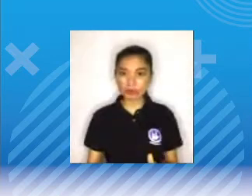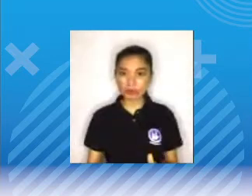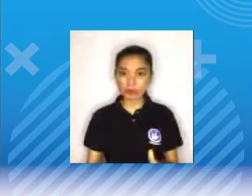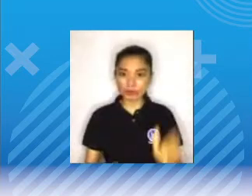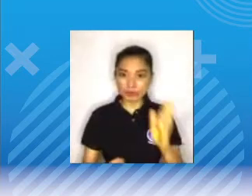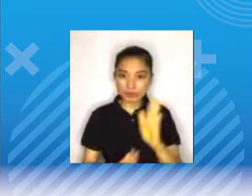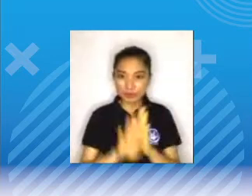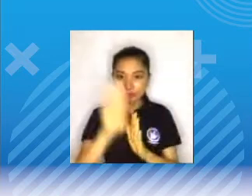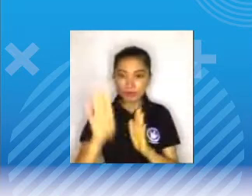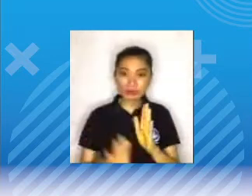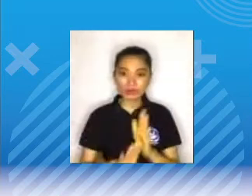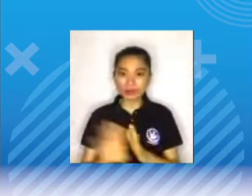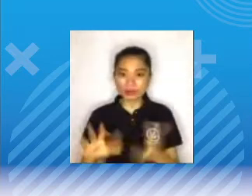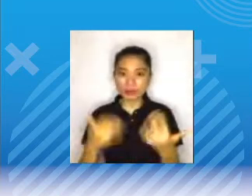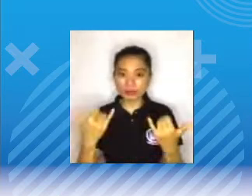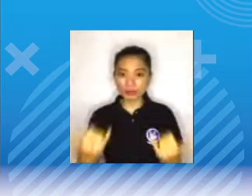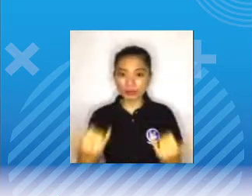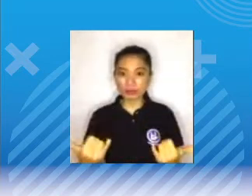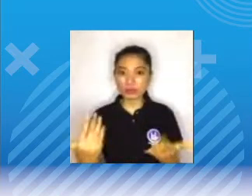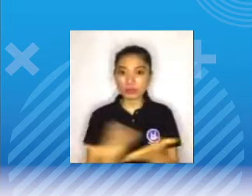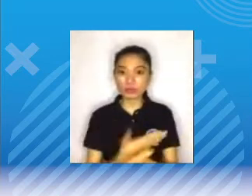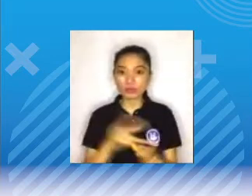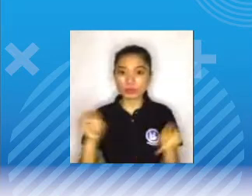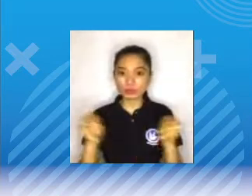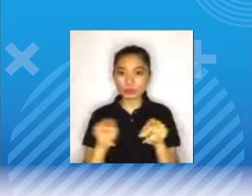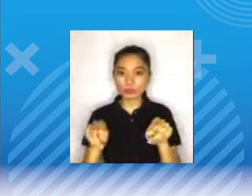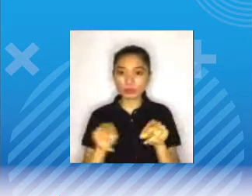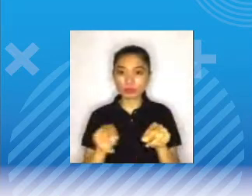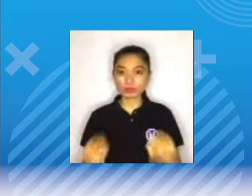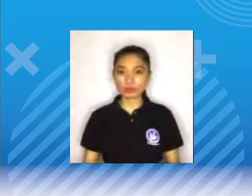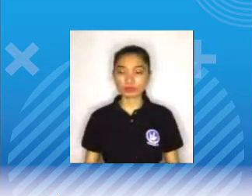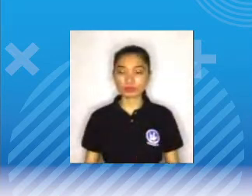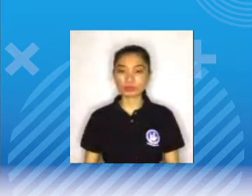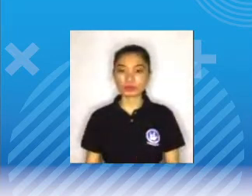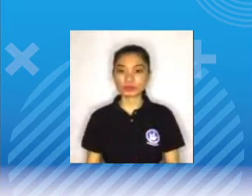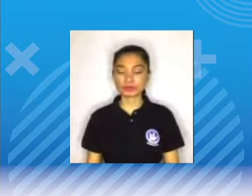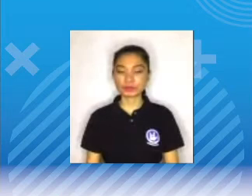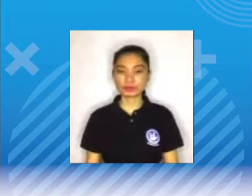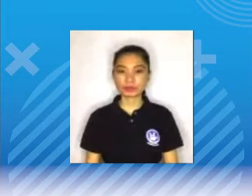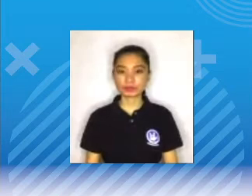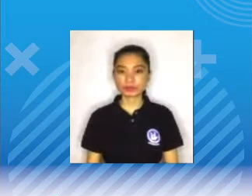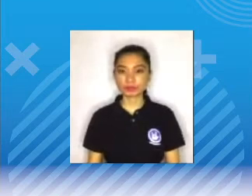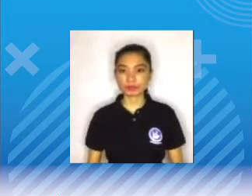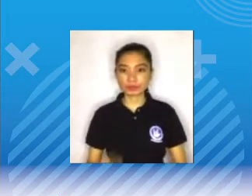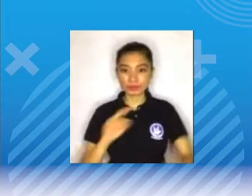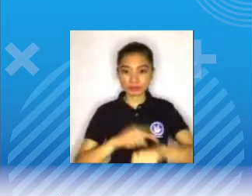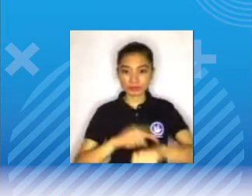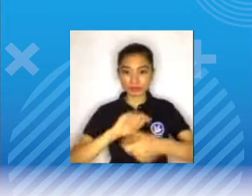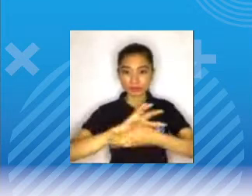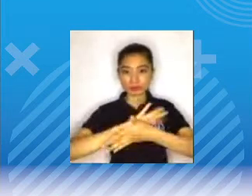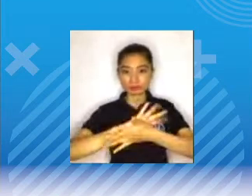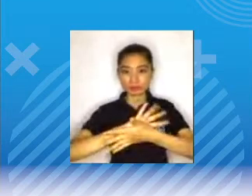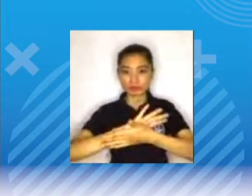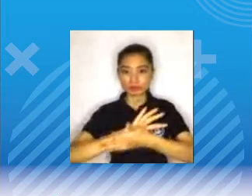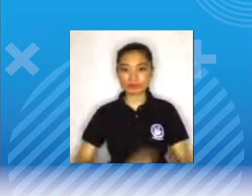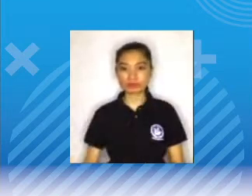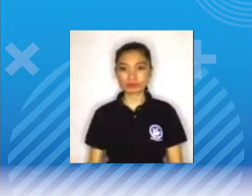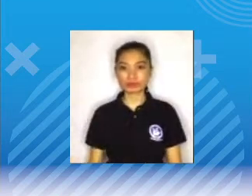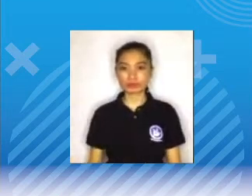setup ng education ngayon sa panahon ng pandemic. So kung paano sila magiging more effective and